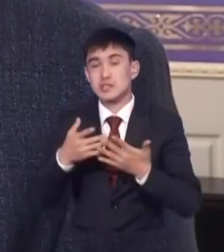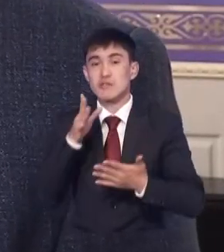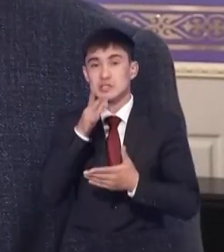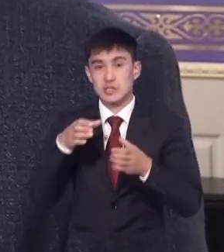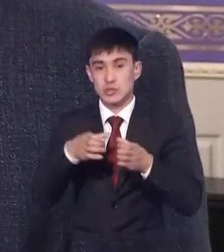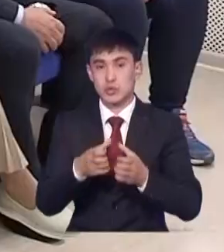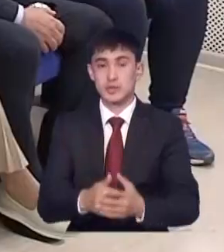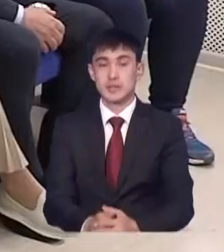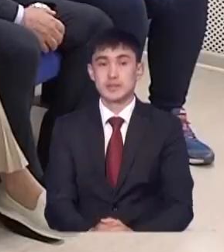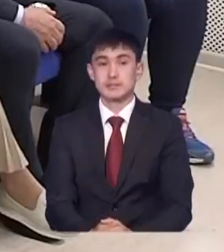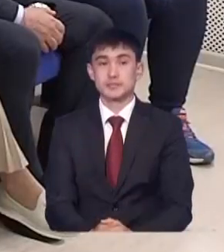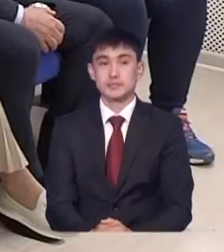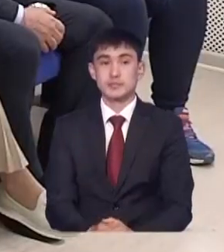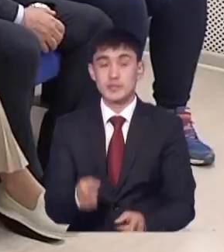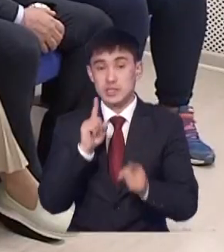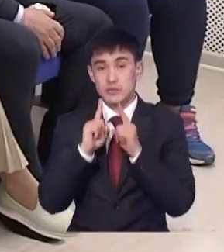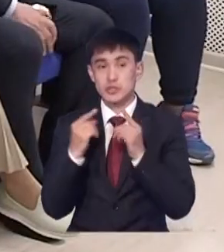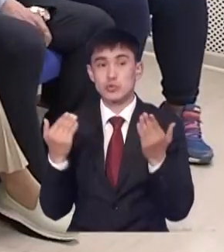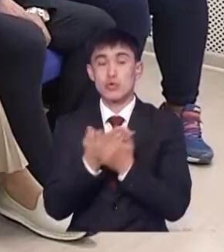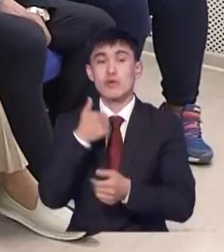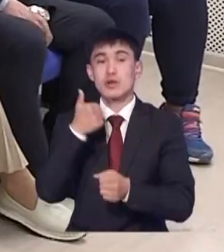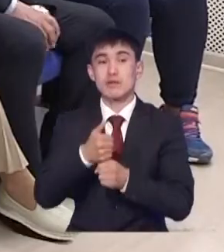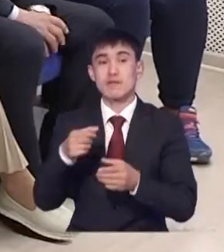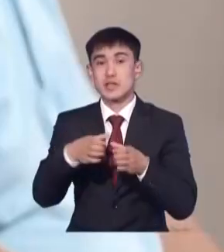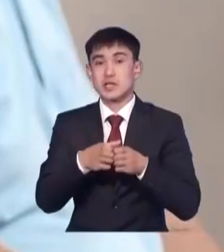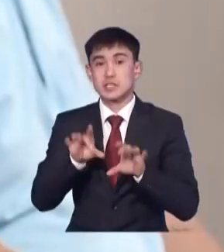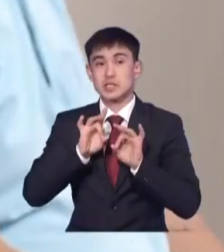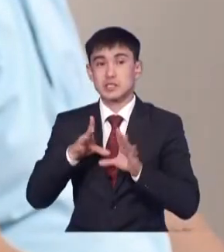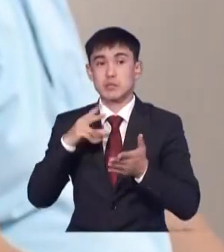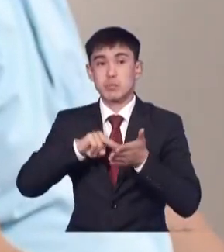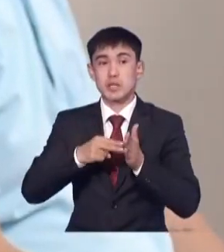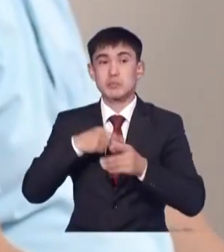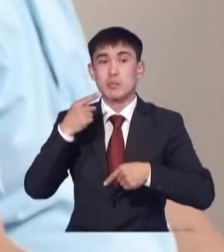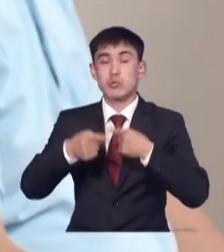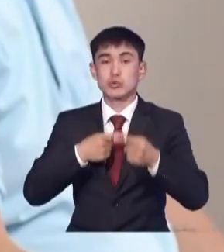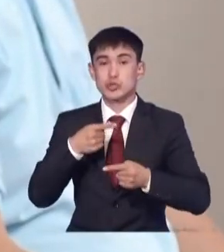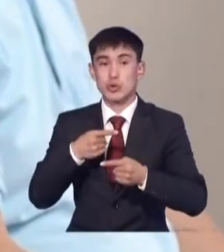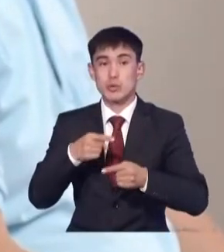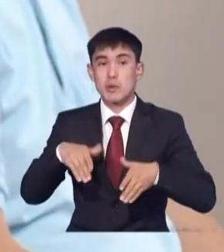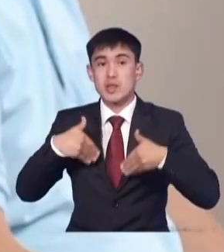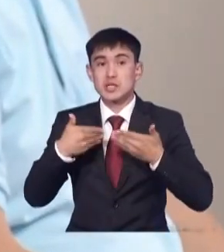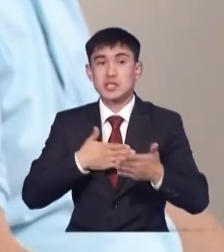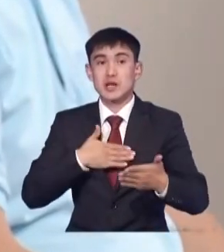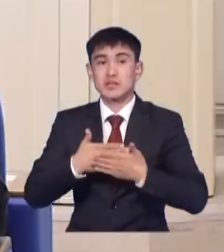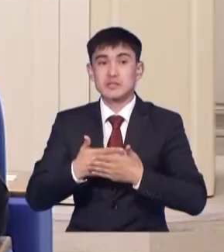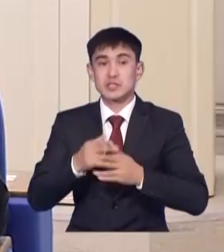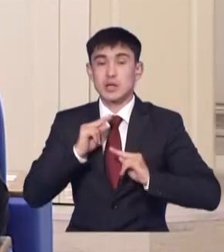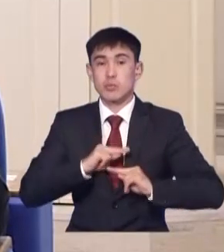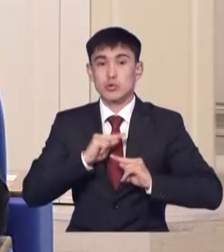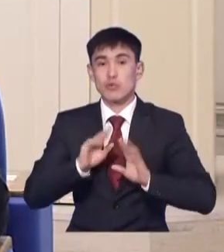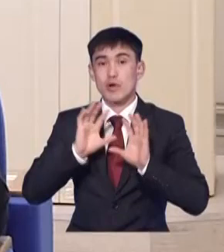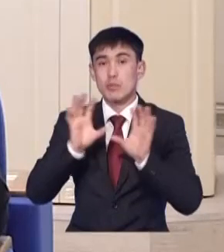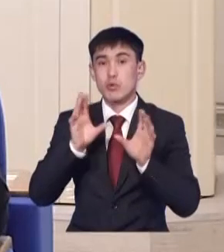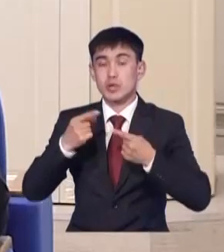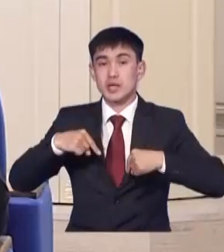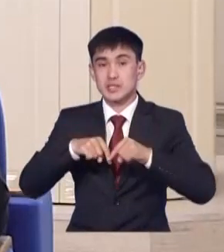возрастной категории. В ходе совещания новый глава федерации также поделился планами на будущее. Он предложил активизировать работу